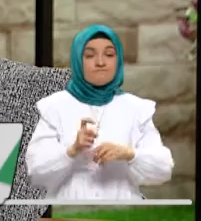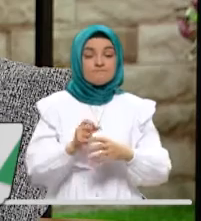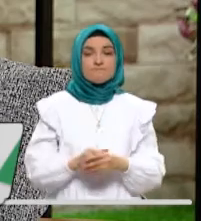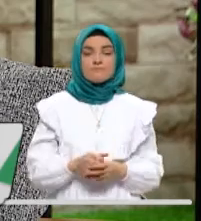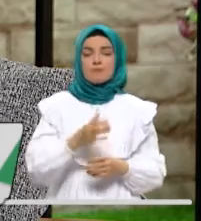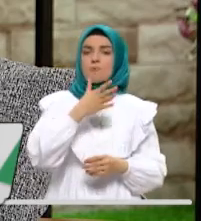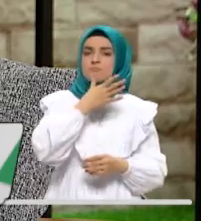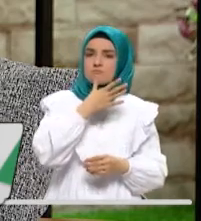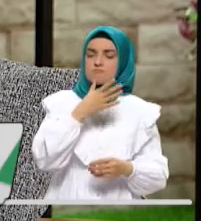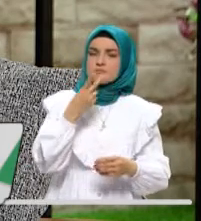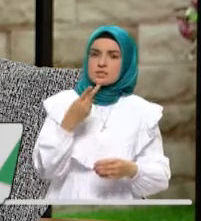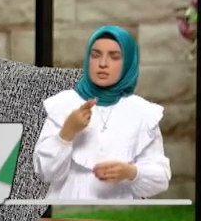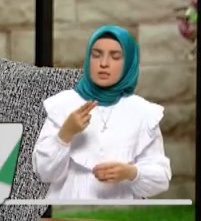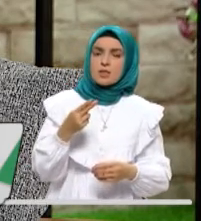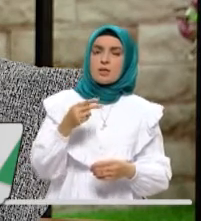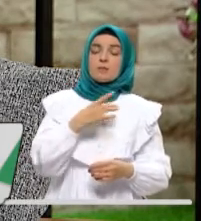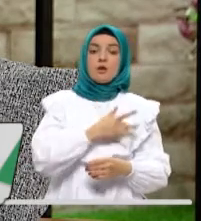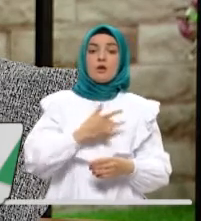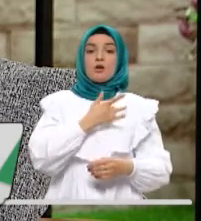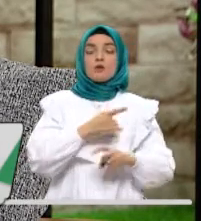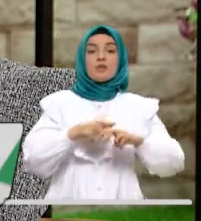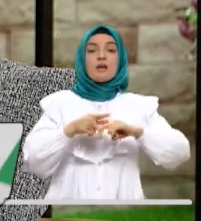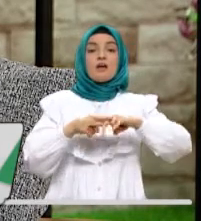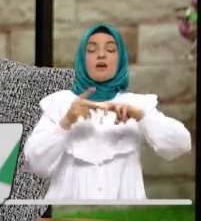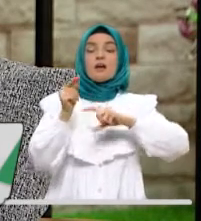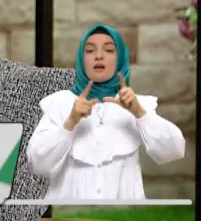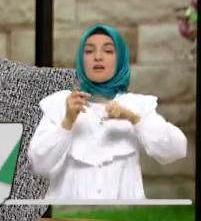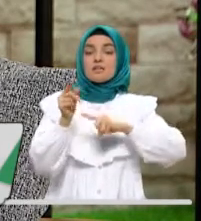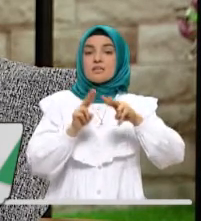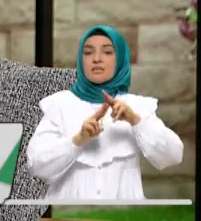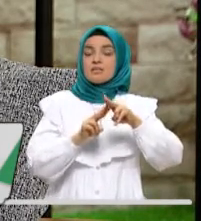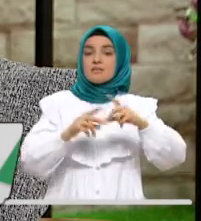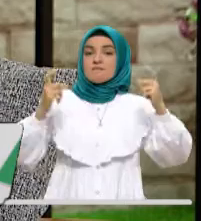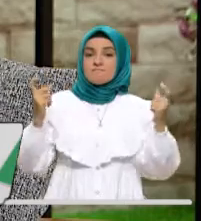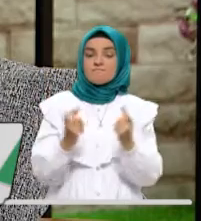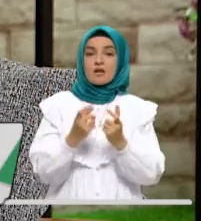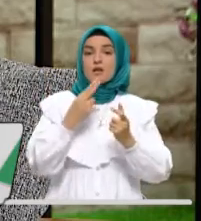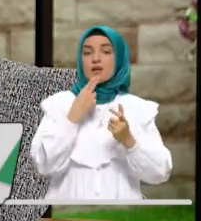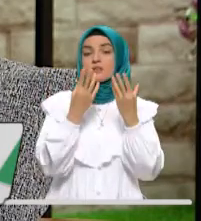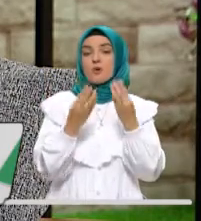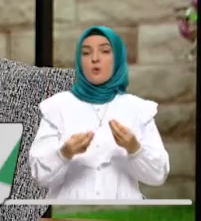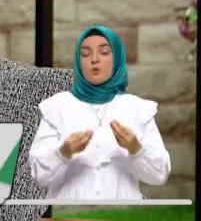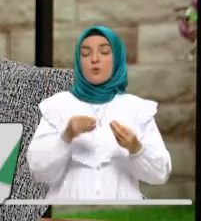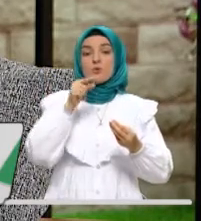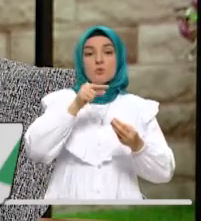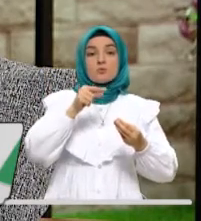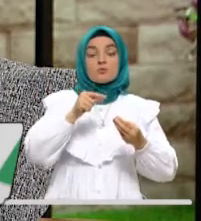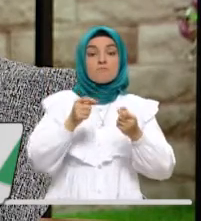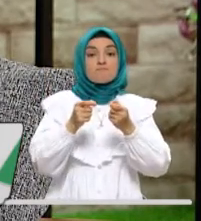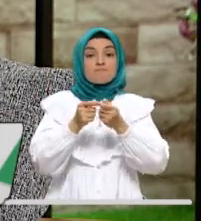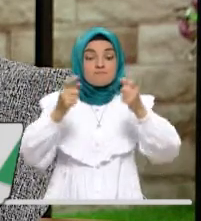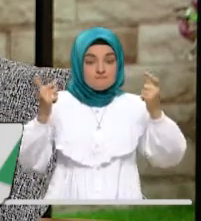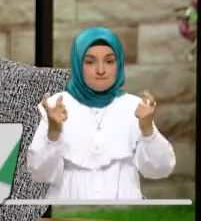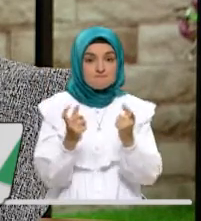kadarıyla Anadolu'daki ahilik teşkilatının bayan tarafı olan Bağcıyan-ı Rum Teşkilatı'na bağlı